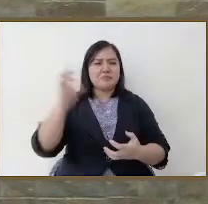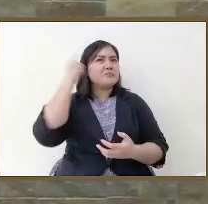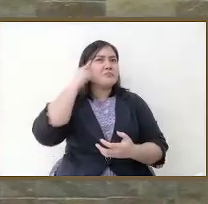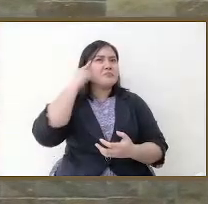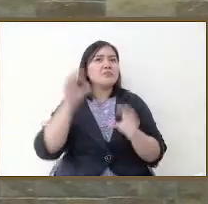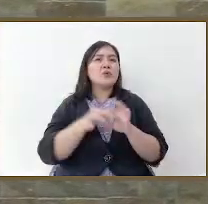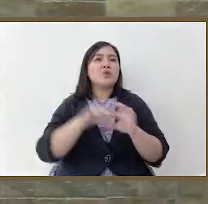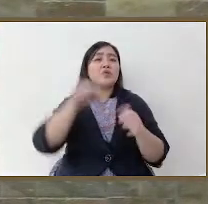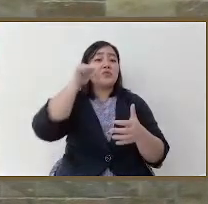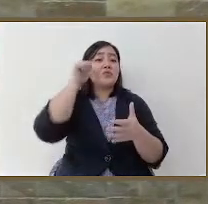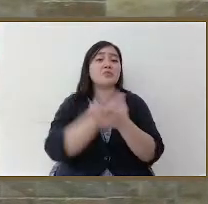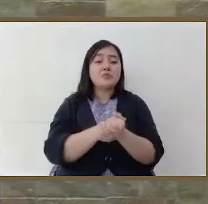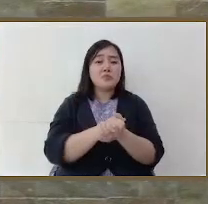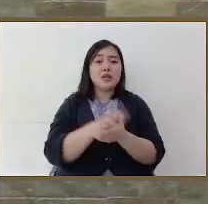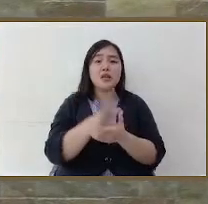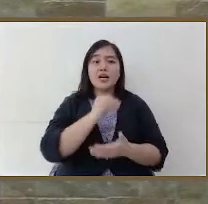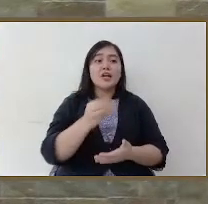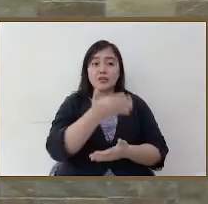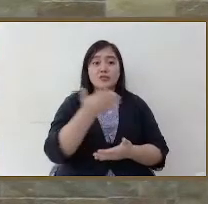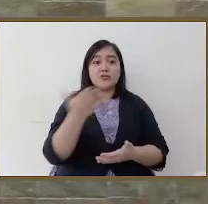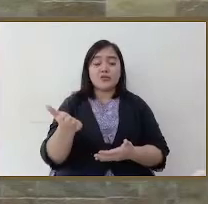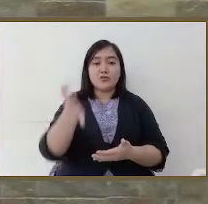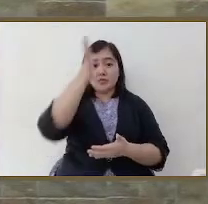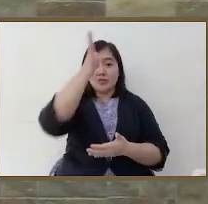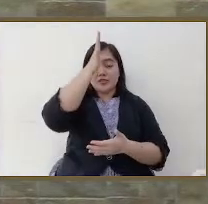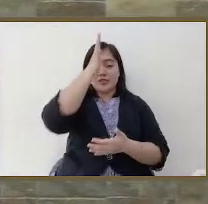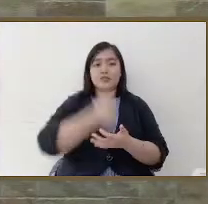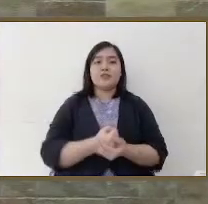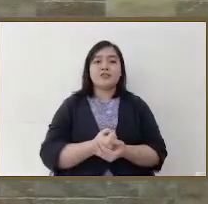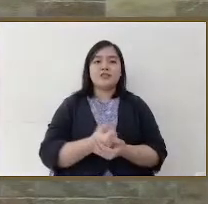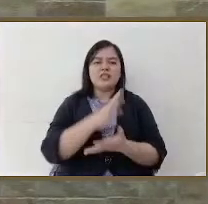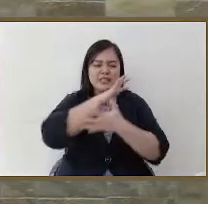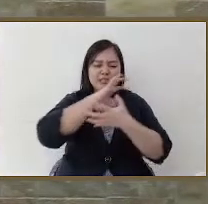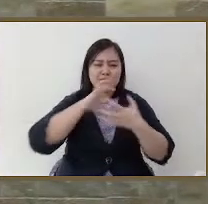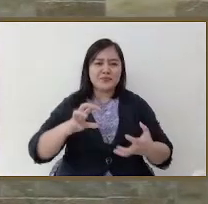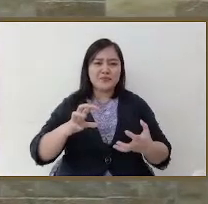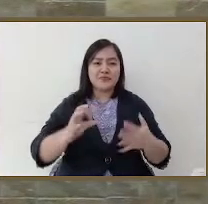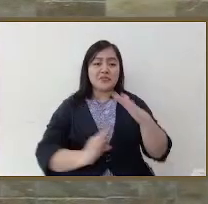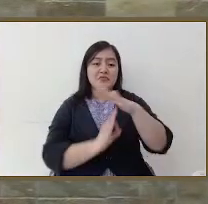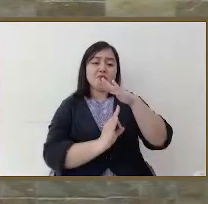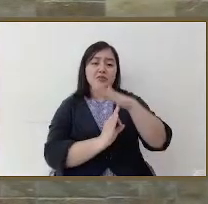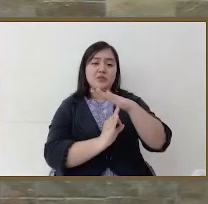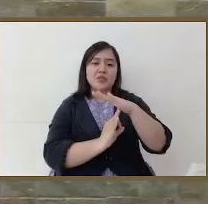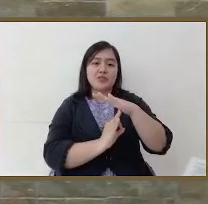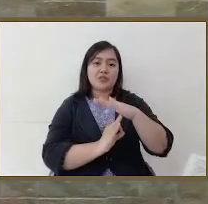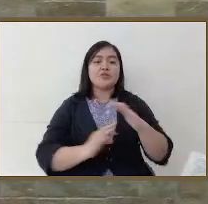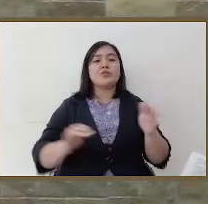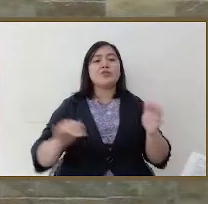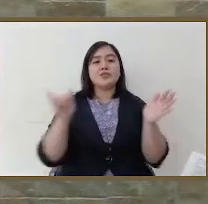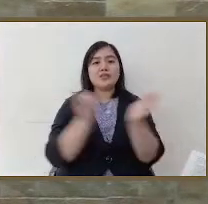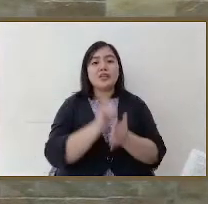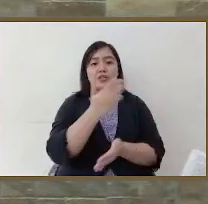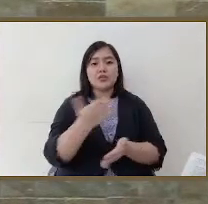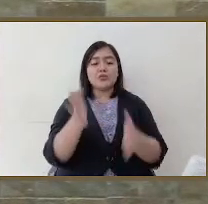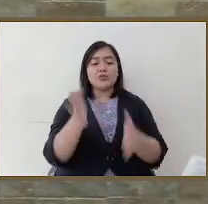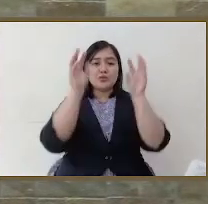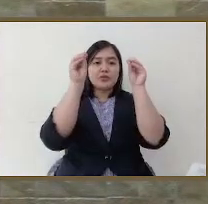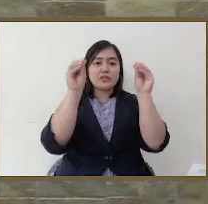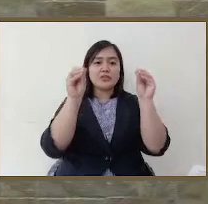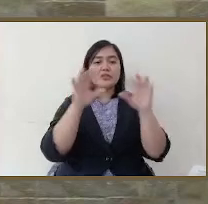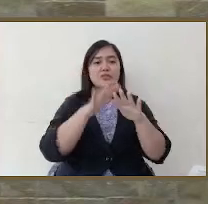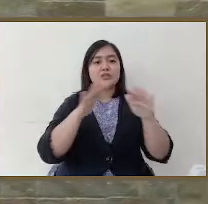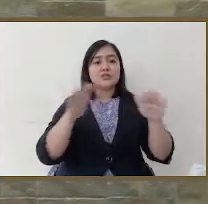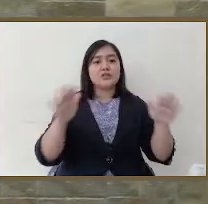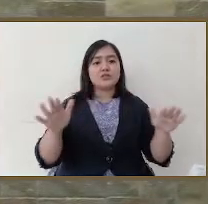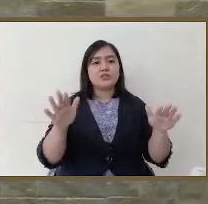nasirain ang pag-iisip mo mismo na ikaw ang asawa, nasirain at gibain ang pundasyon na itinayo mo sa iyong mga anak. Ilang beses nag-try